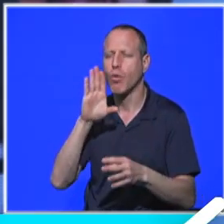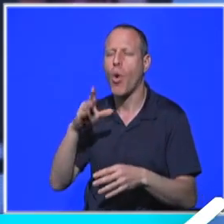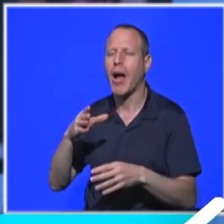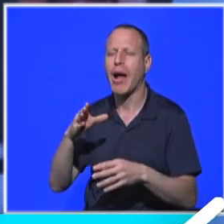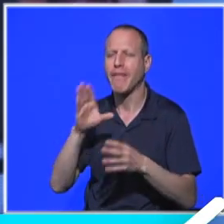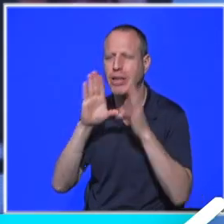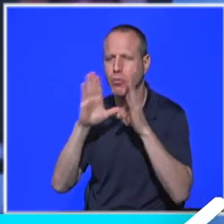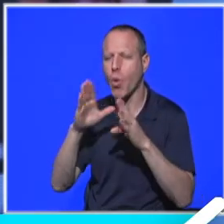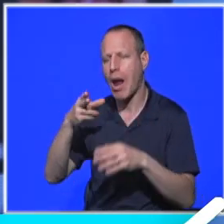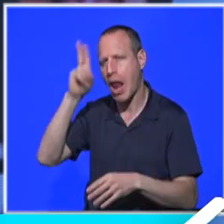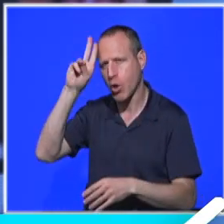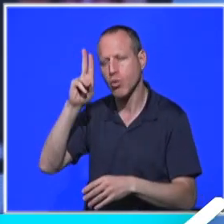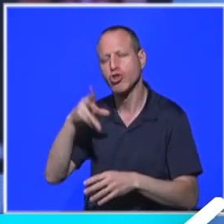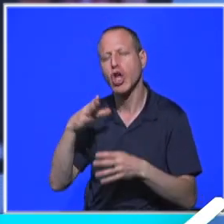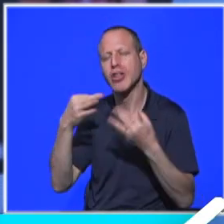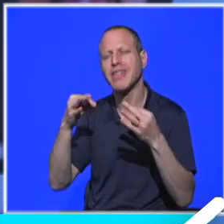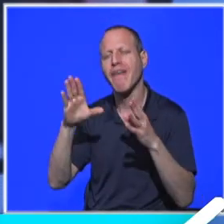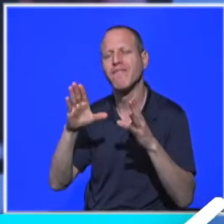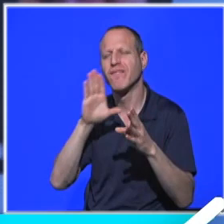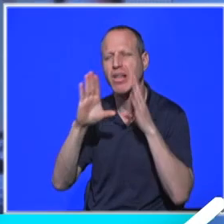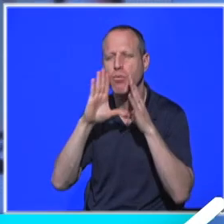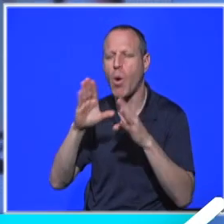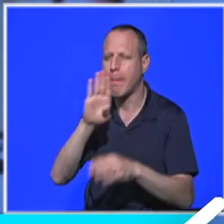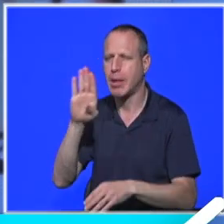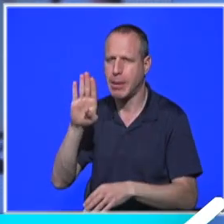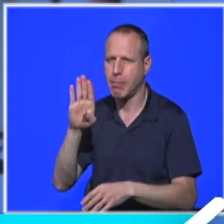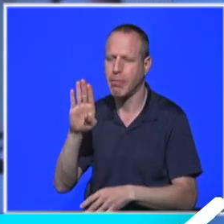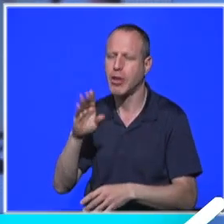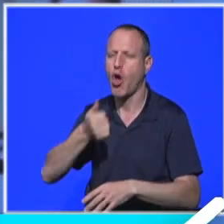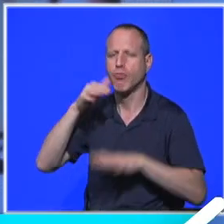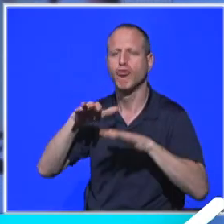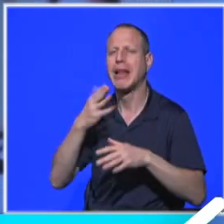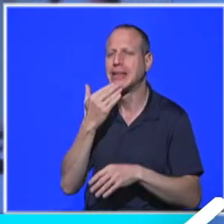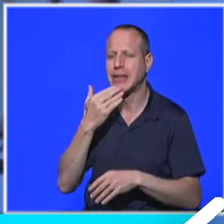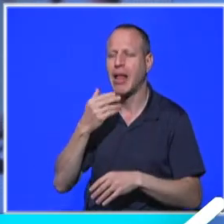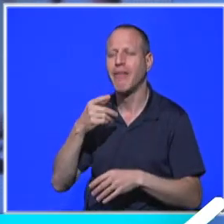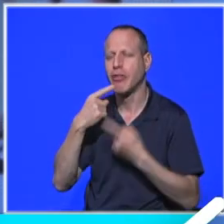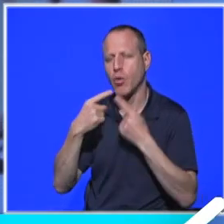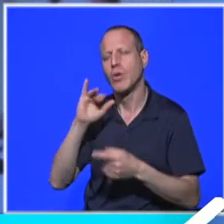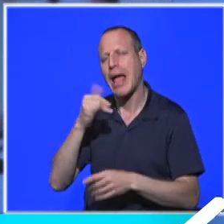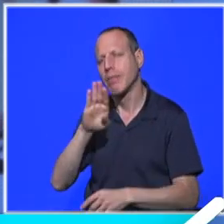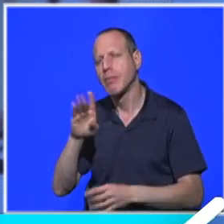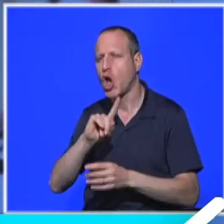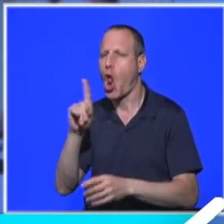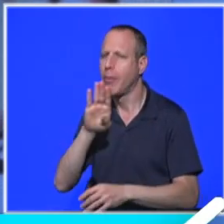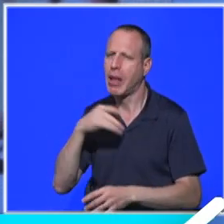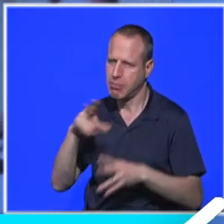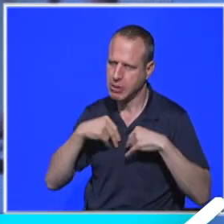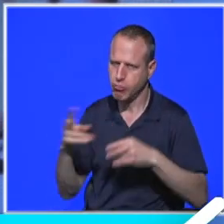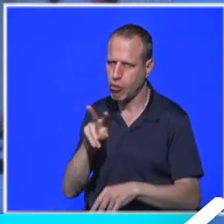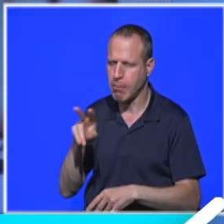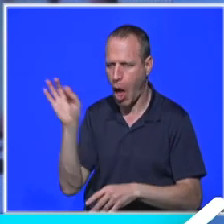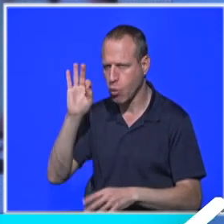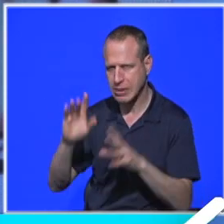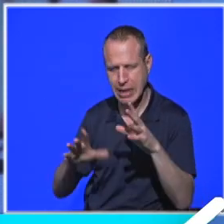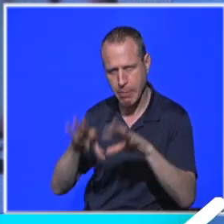יש דף פייסבוק לבנימין נתניהו, ראש ממשלת ישראל, והדיון הופך להיות כן ביבי ולא ביבי, ואני מסכים שניכם. אחוזי ההצבעה לא קופצים